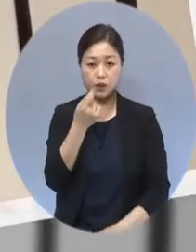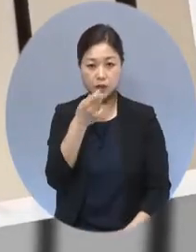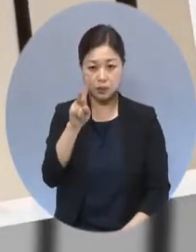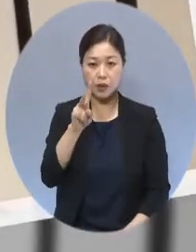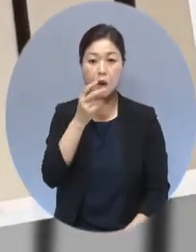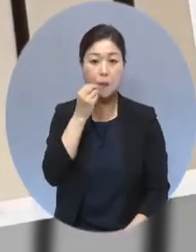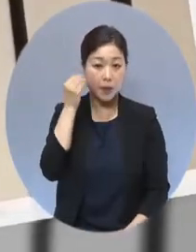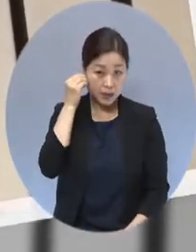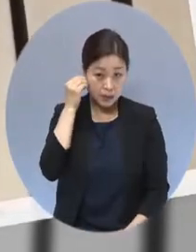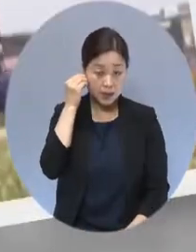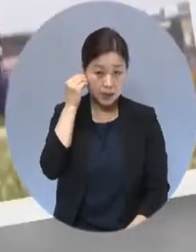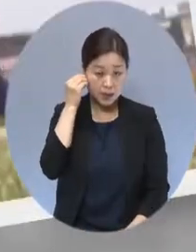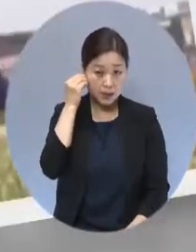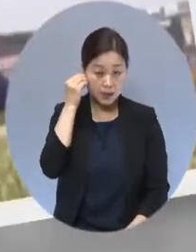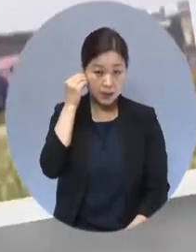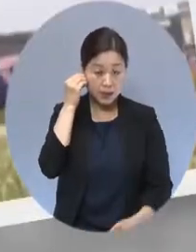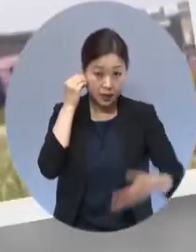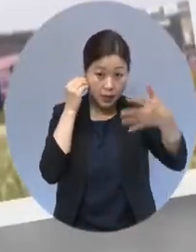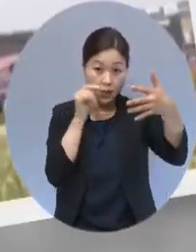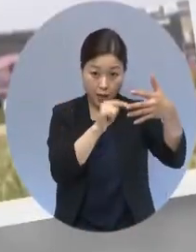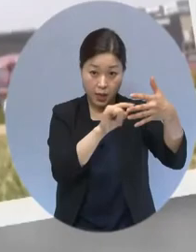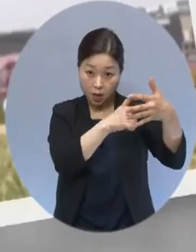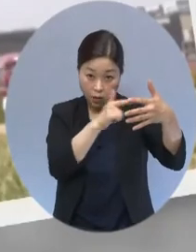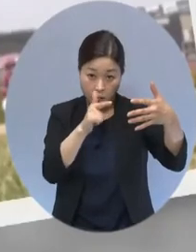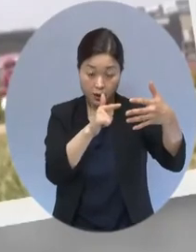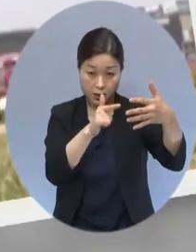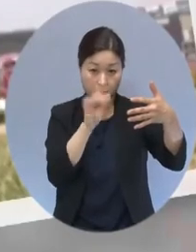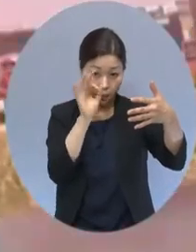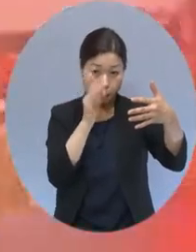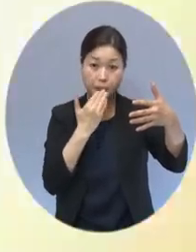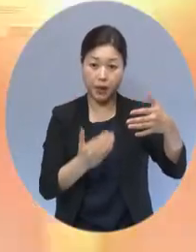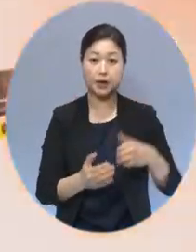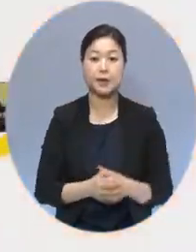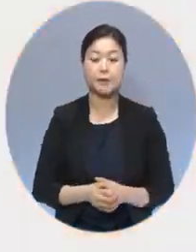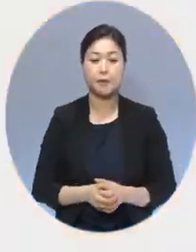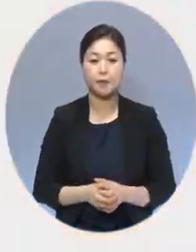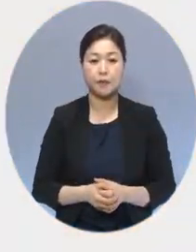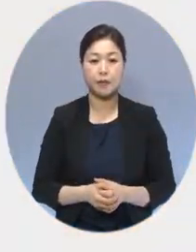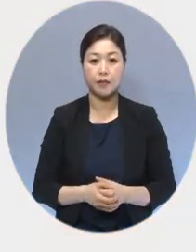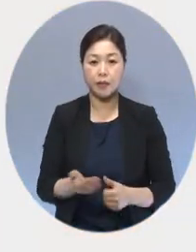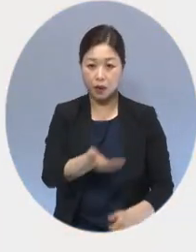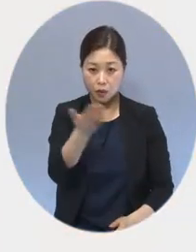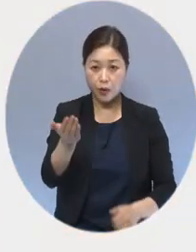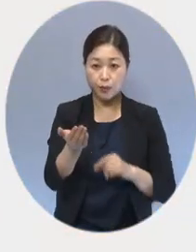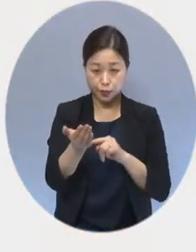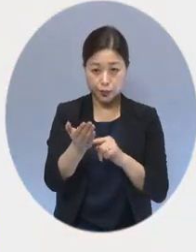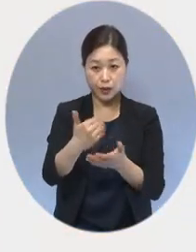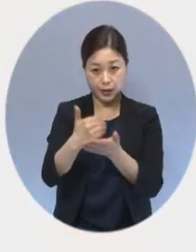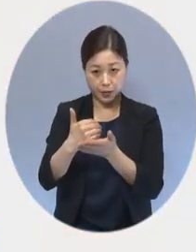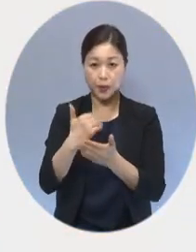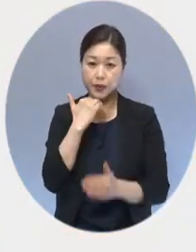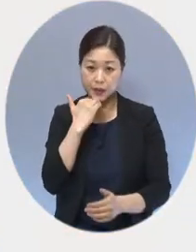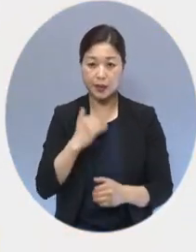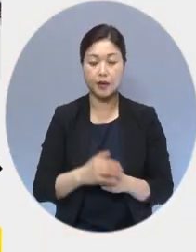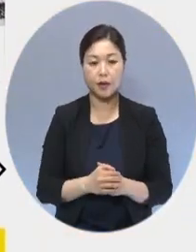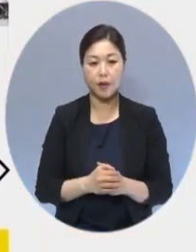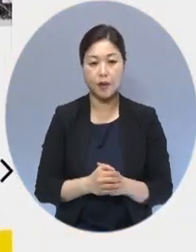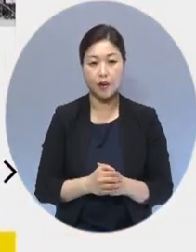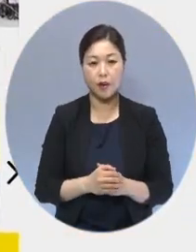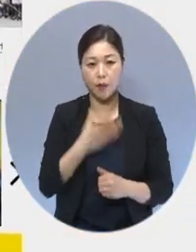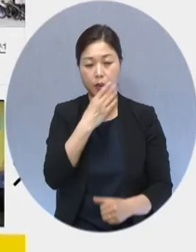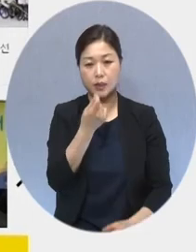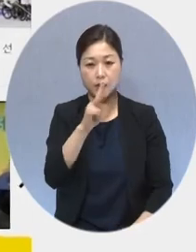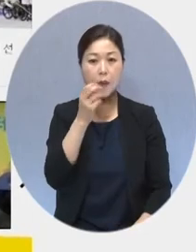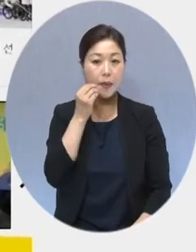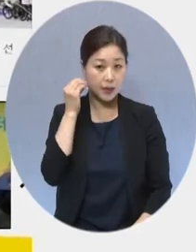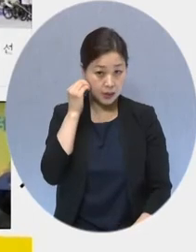웰페어뉴스 홈페이지를 통해 보다 다양한 소식을 접할 수 있습니다. 시청자 여러분의 제보를 기다립니다. 웰페어뉴스